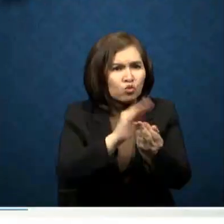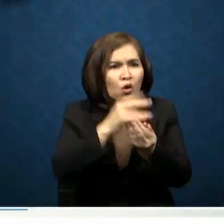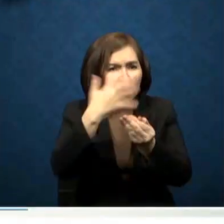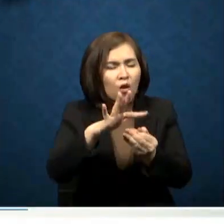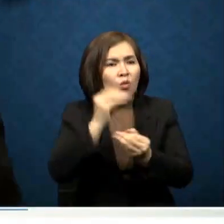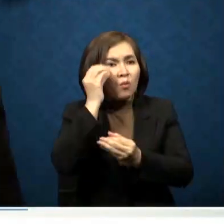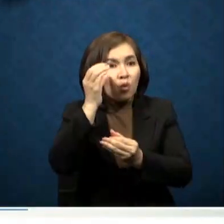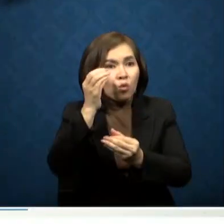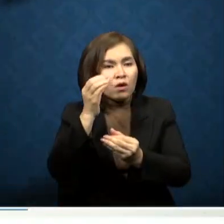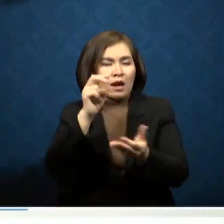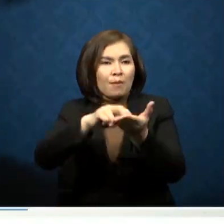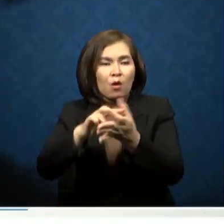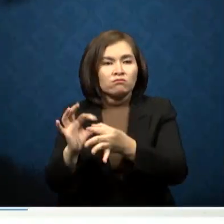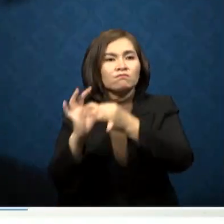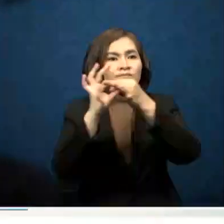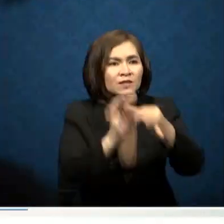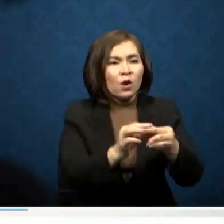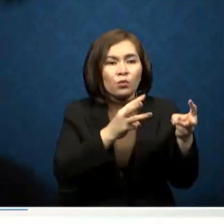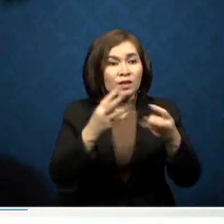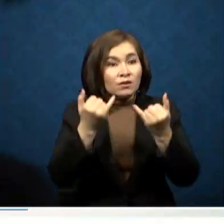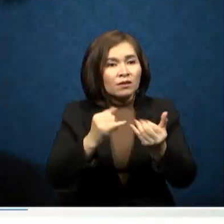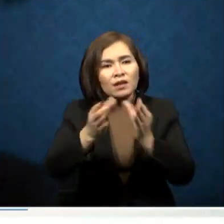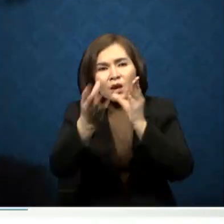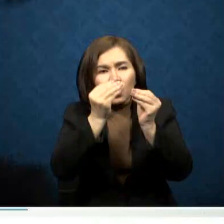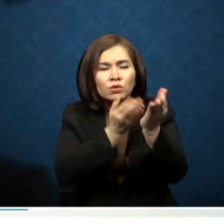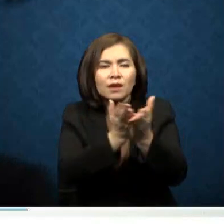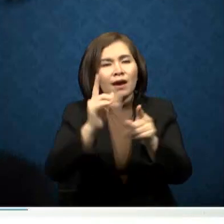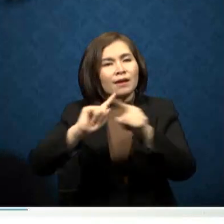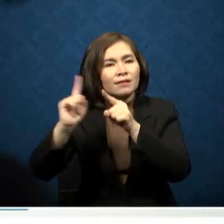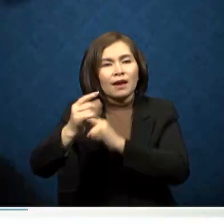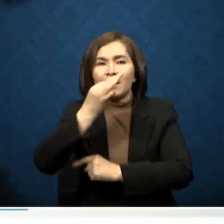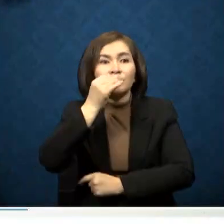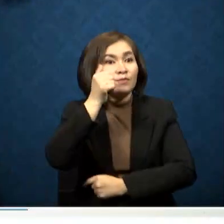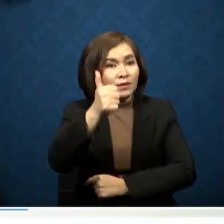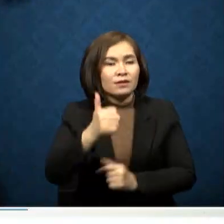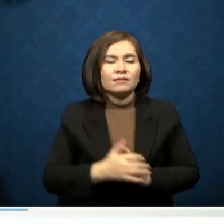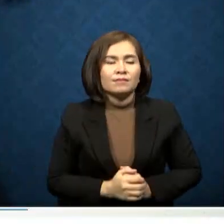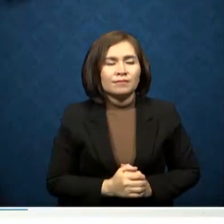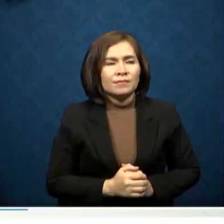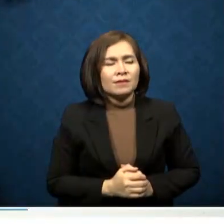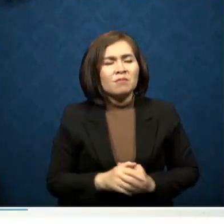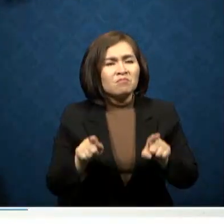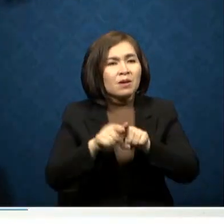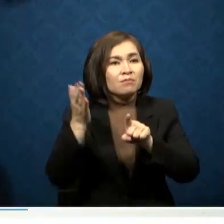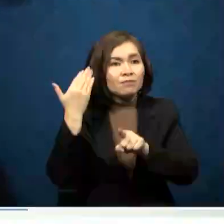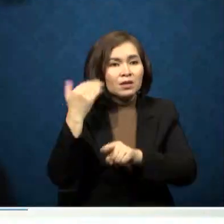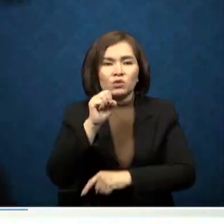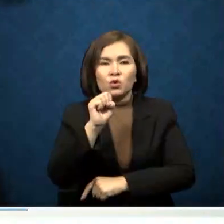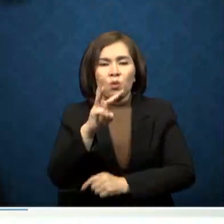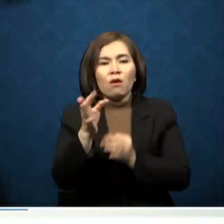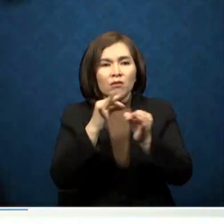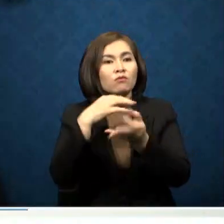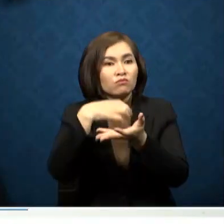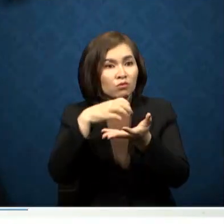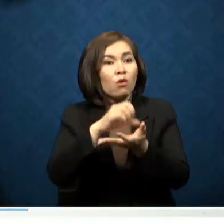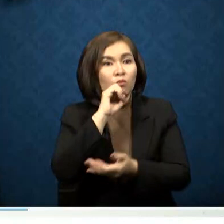เรียนรู้นั้นนสามารถเรียนรู้ได้หลากหลายแลสาขาวิชาชีพนะครับนะเหมือนกับท่านสมาชิกได้ได้ได้ชี้แจง